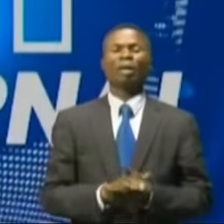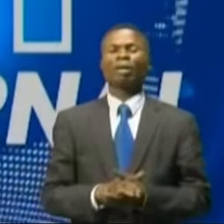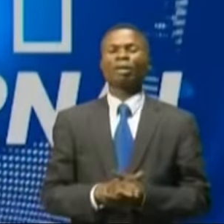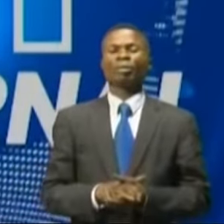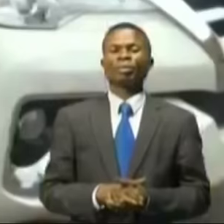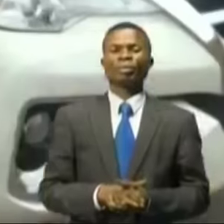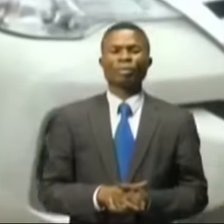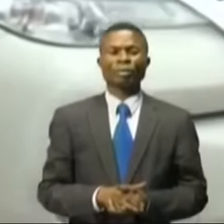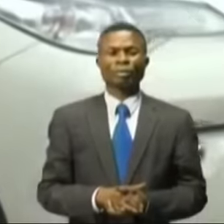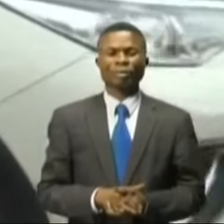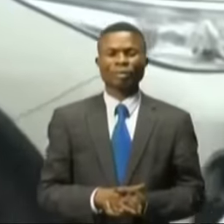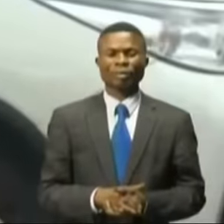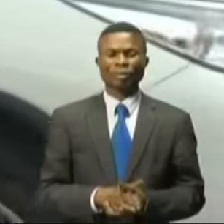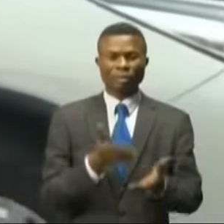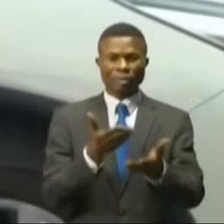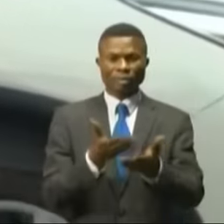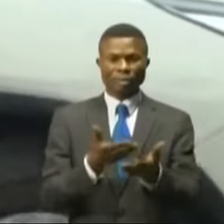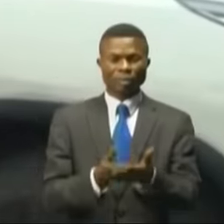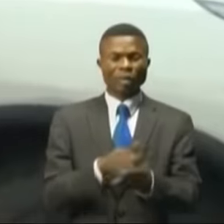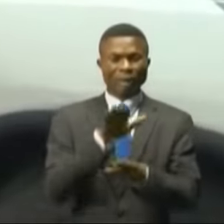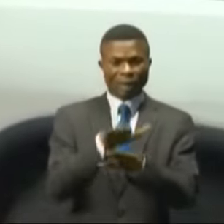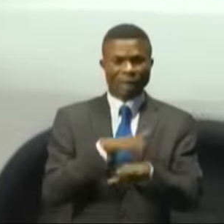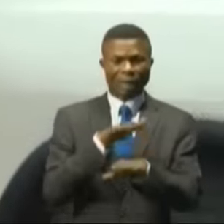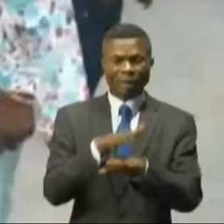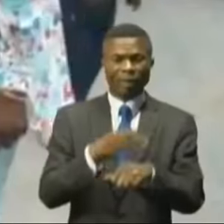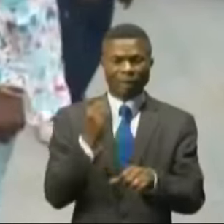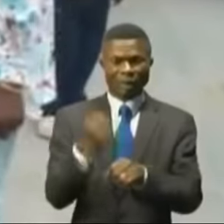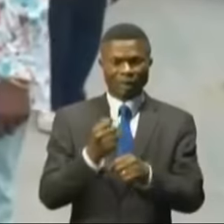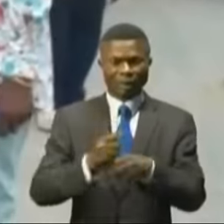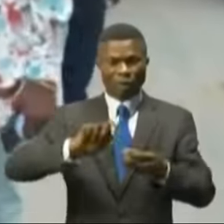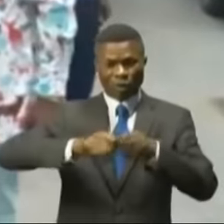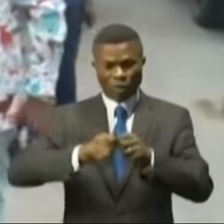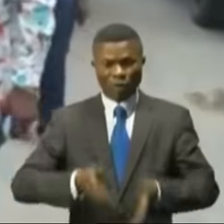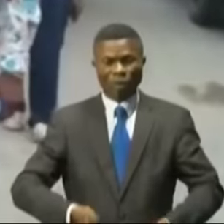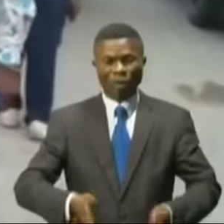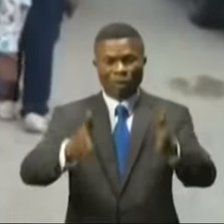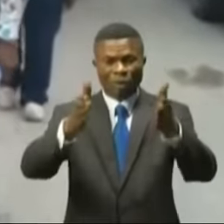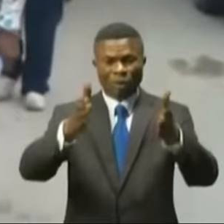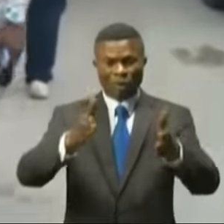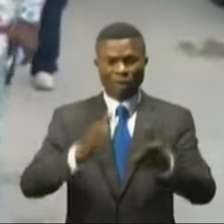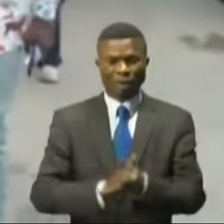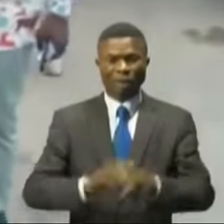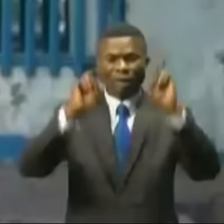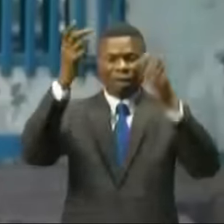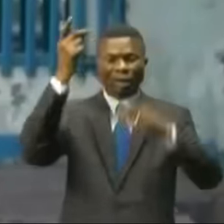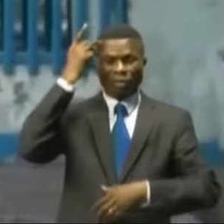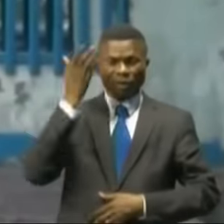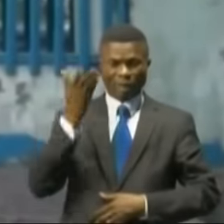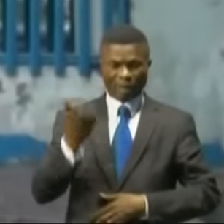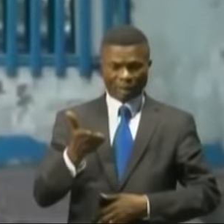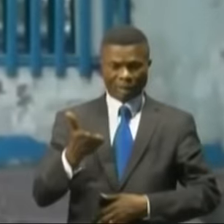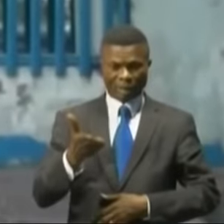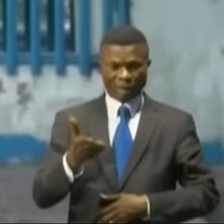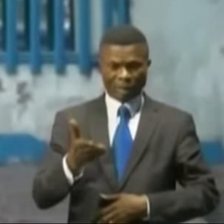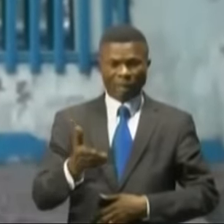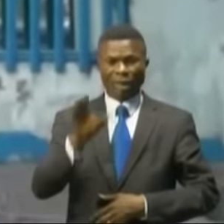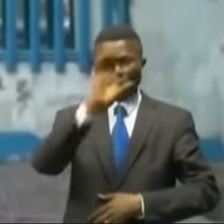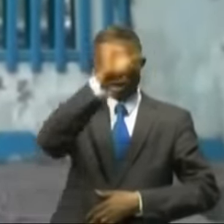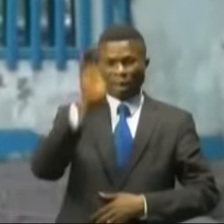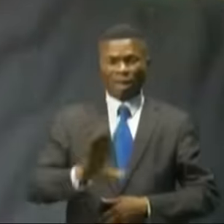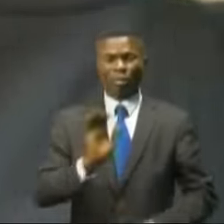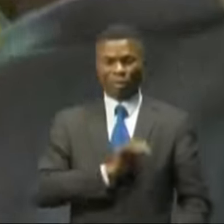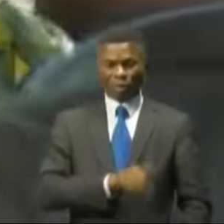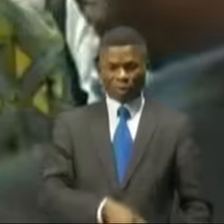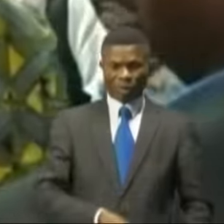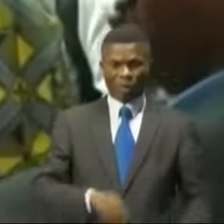Kenina. Il suit pas à pas les travaux de réhabilitation de la voirie de son entité administrative, qui est la municipalité de Kasavubu